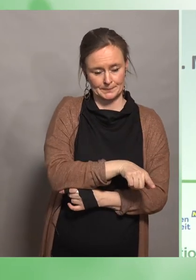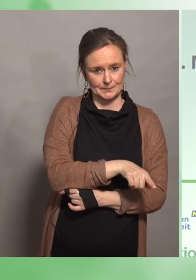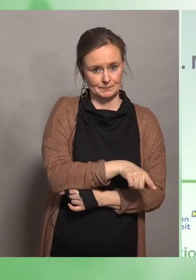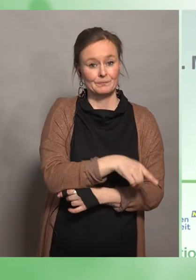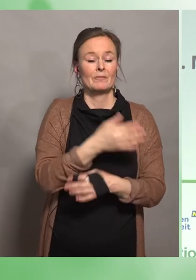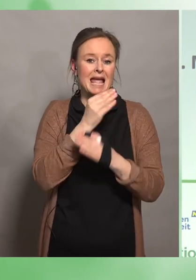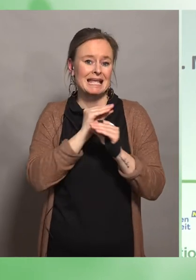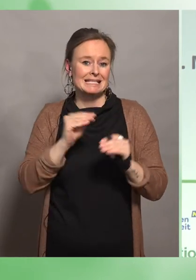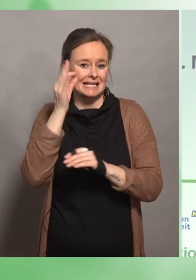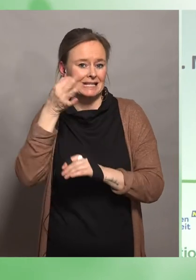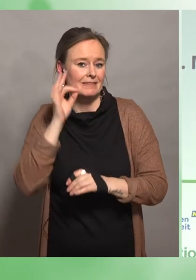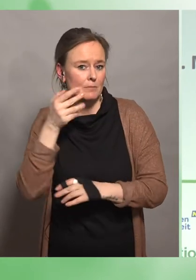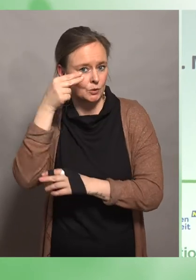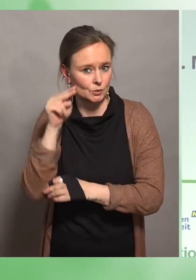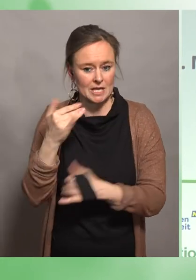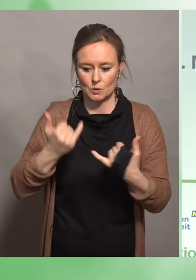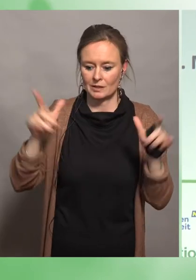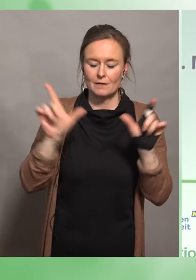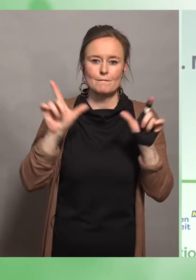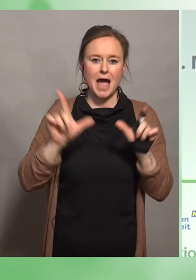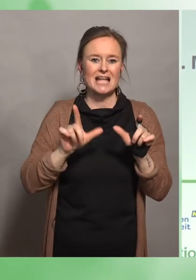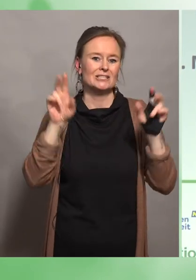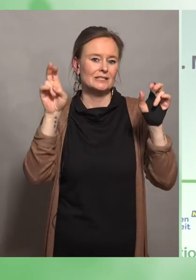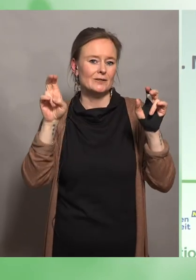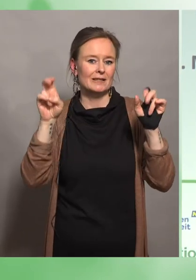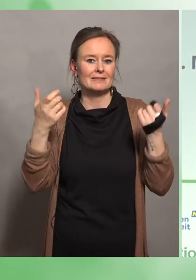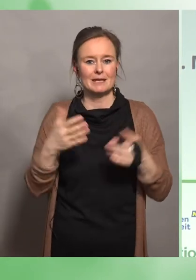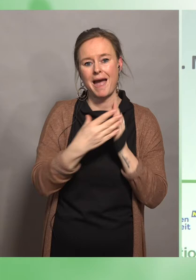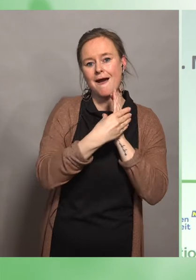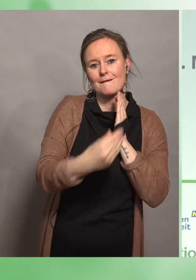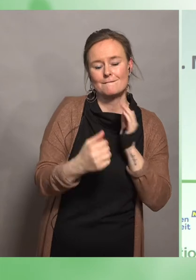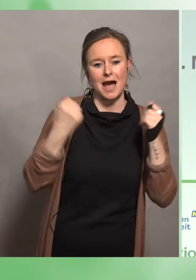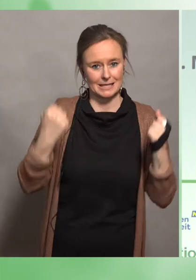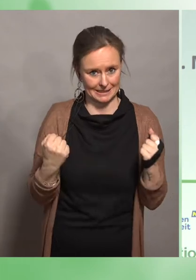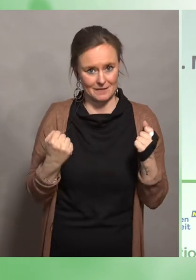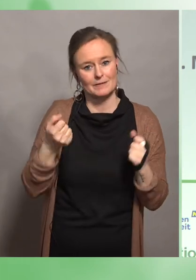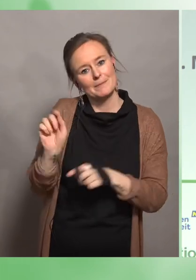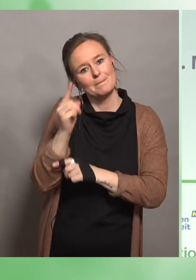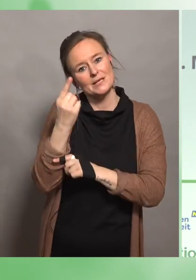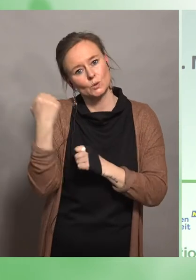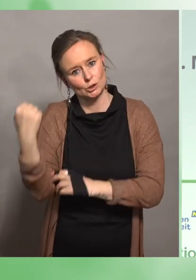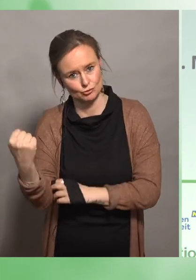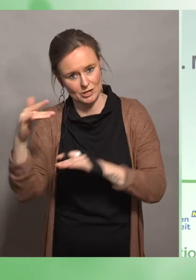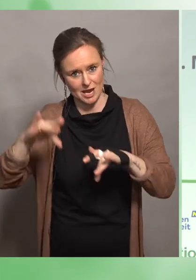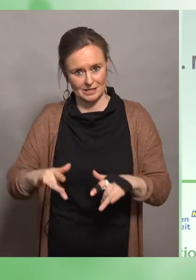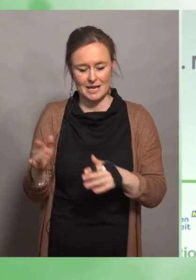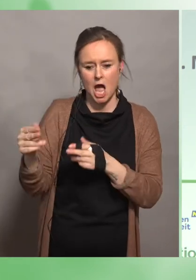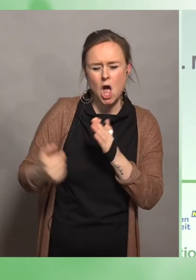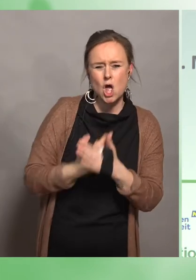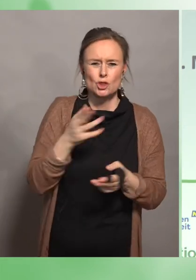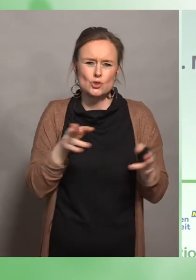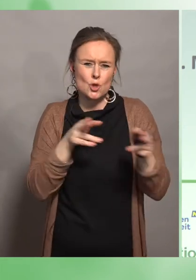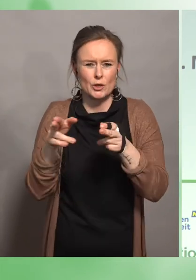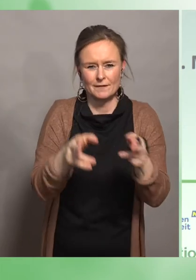Damen und Herren, die heutige Veranstaltung, die unter dem Motto steht, Fachkräfte mit besonderen Stärken, neue Wege im Recruiting und der